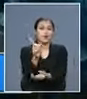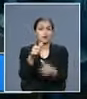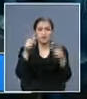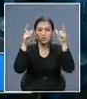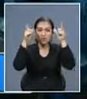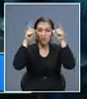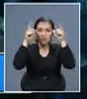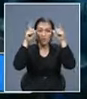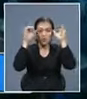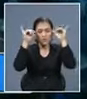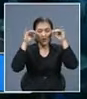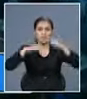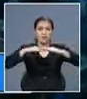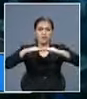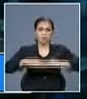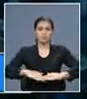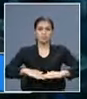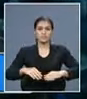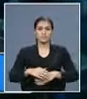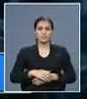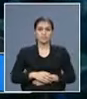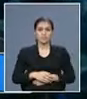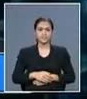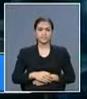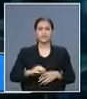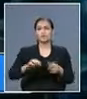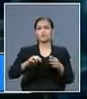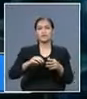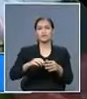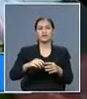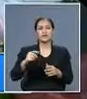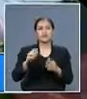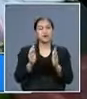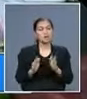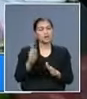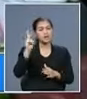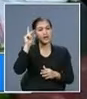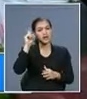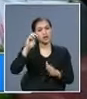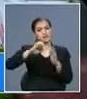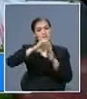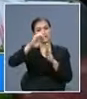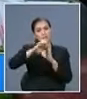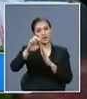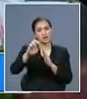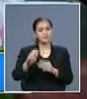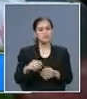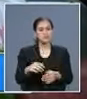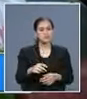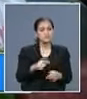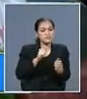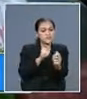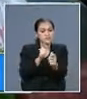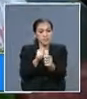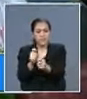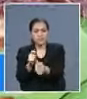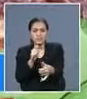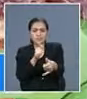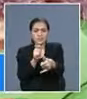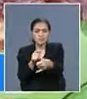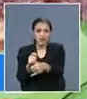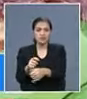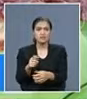ขณะที่ผู้สื่อข่าวจังหวัดเชียงใหม่ครับได้ออกสำรวจราคาเนื้อวัวเนื้อควายสดนะครับพบว่าสัปดาห์ที่ผ่านมาราคาขึ้นจากเดิมประมาณ